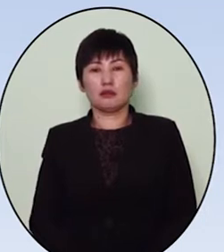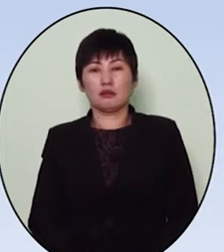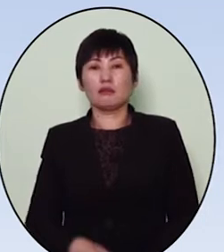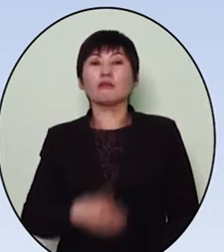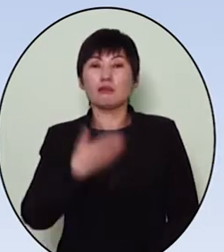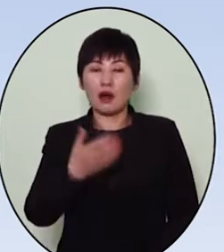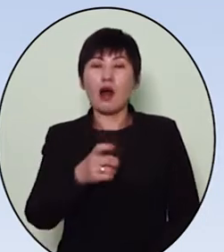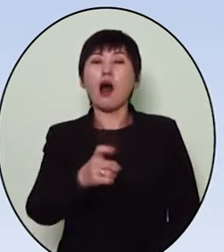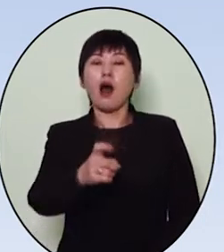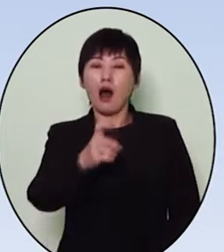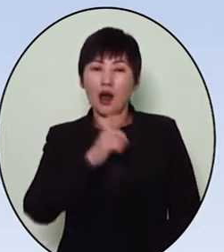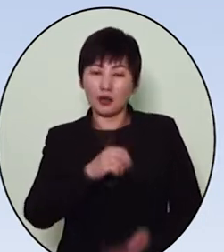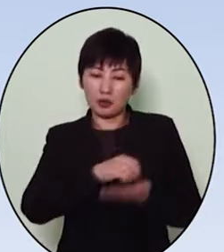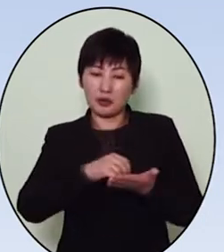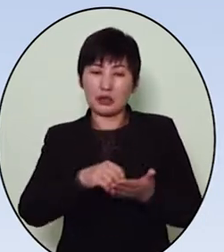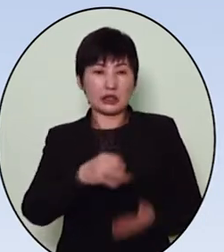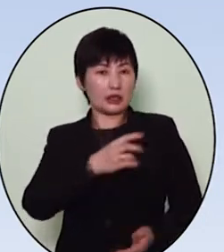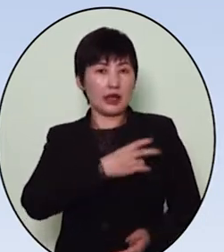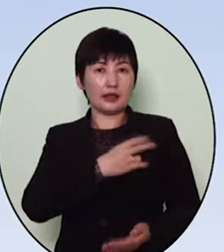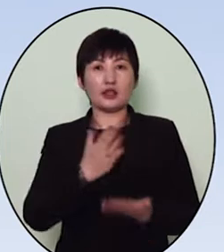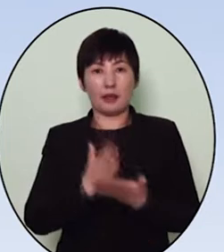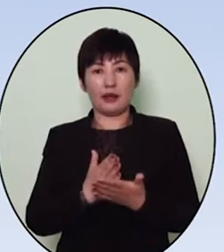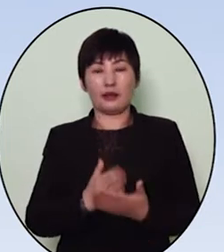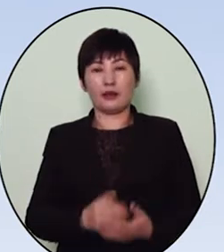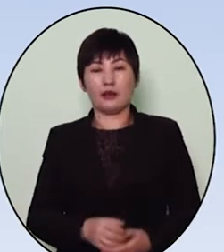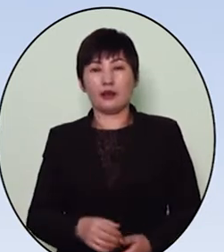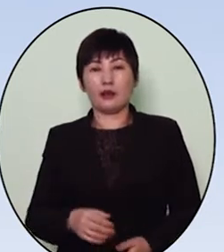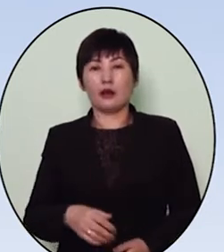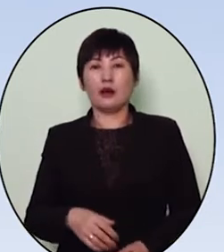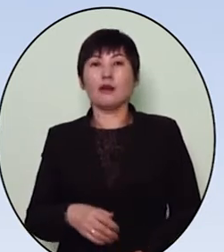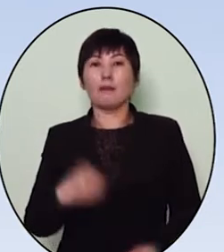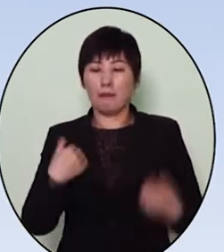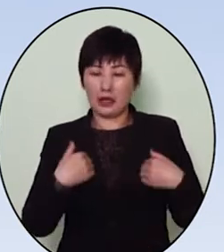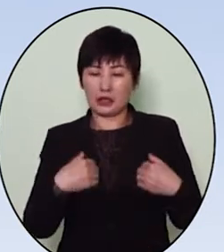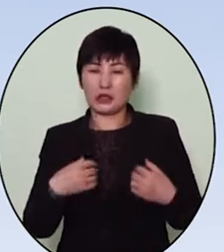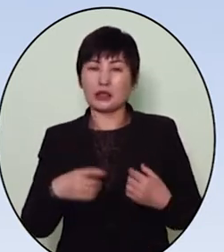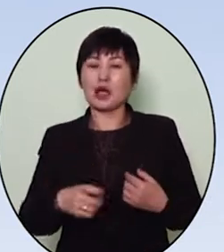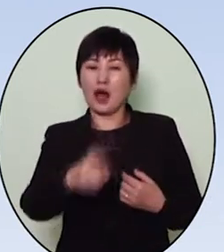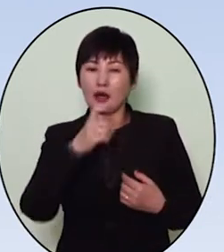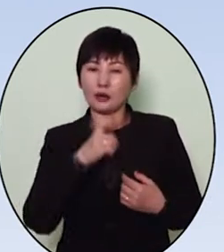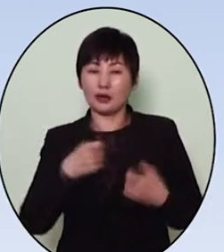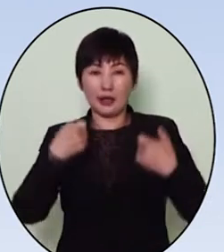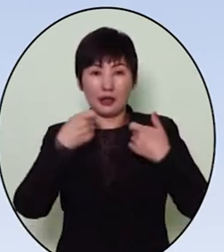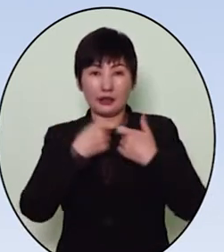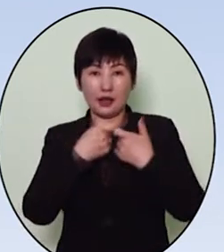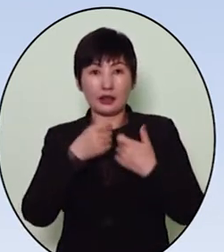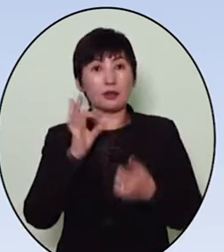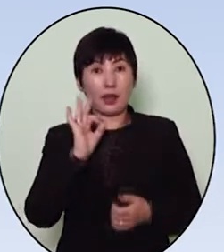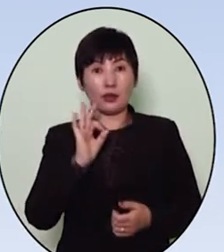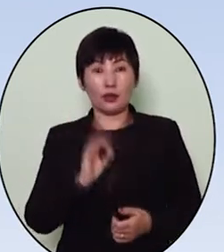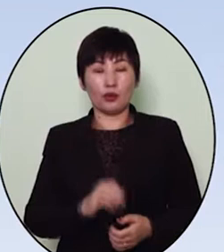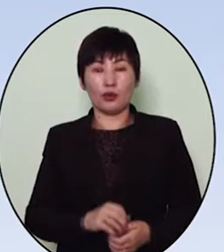Та нарыг хариулсан гэж багш нь найдаж байна. Тэгвэл та нарын хариулт багшийнхан хариултаа таарч байна